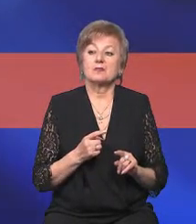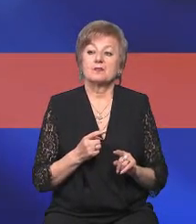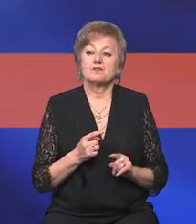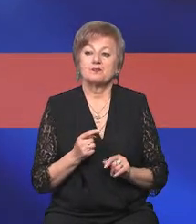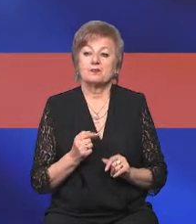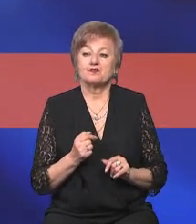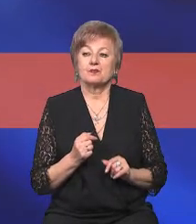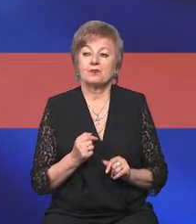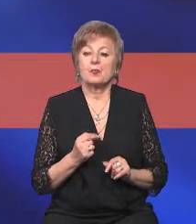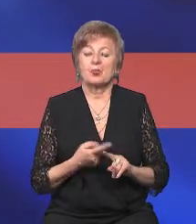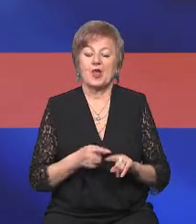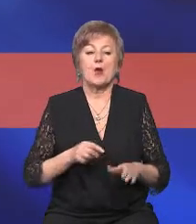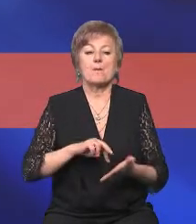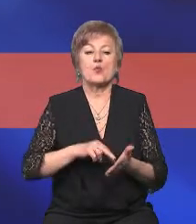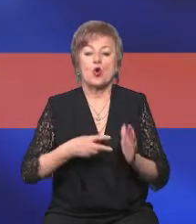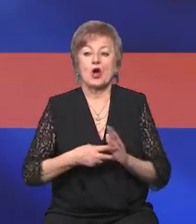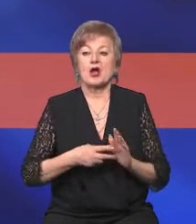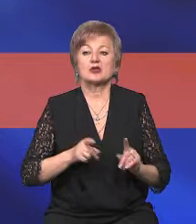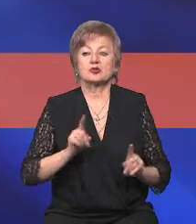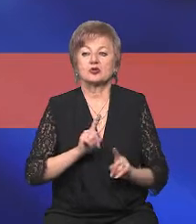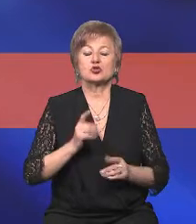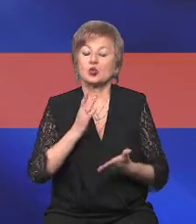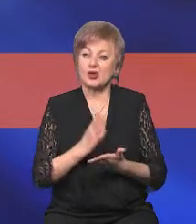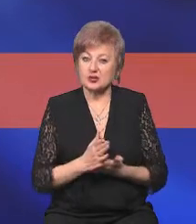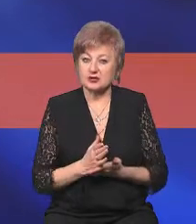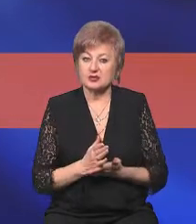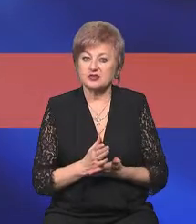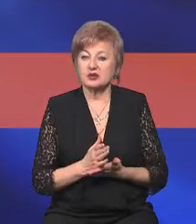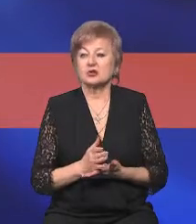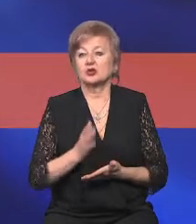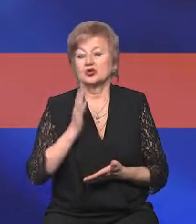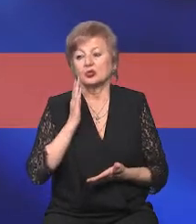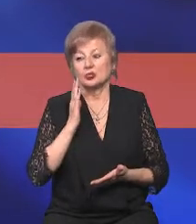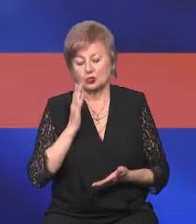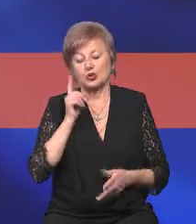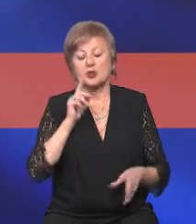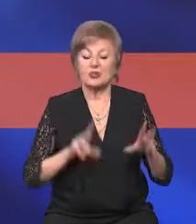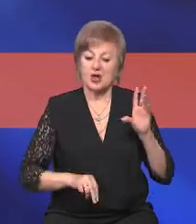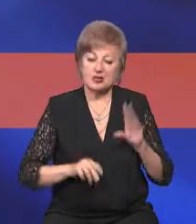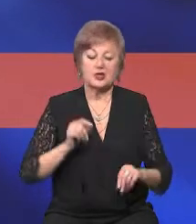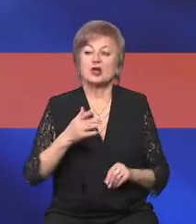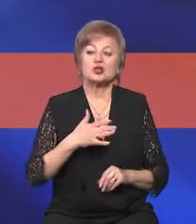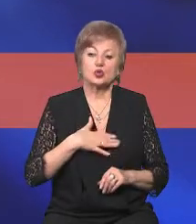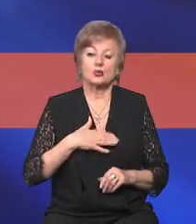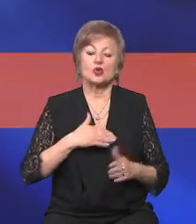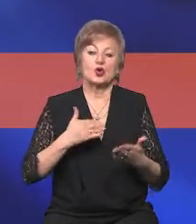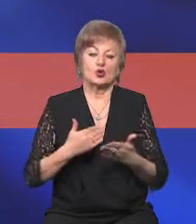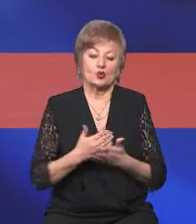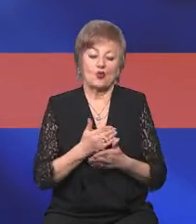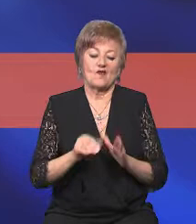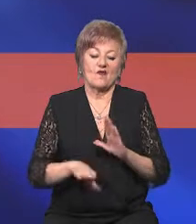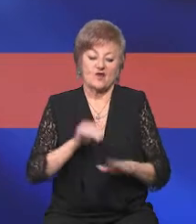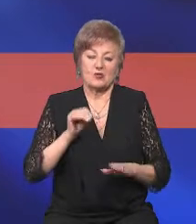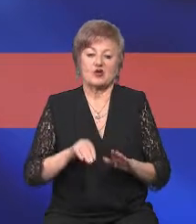з тими проєктами, які є від НСЗУ, тобто будемо на це сподіватися, що наша новообрана Верховна